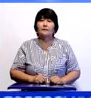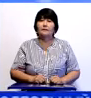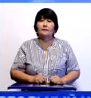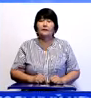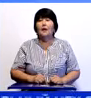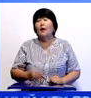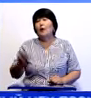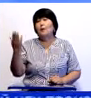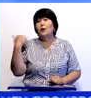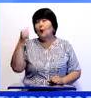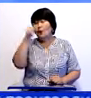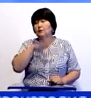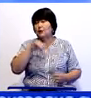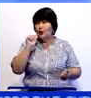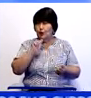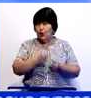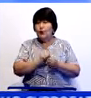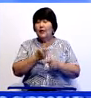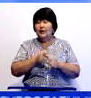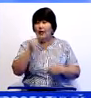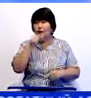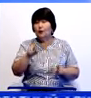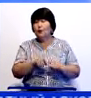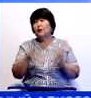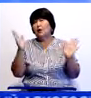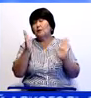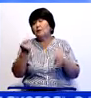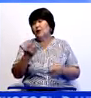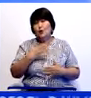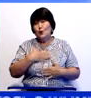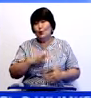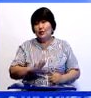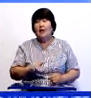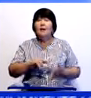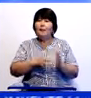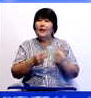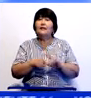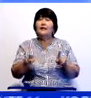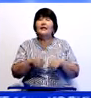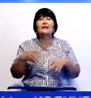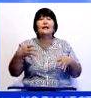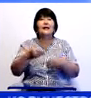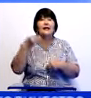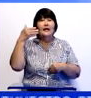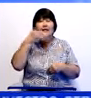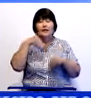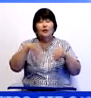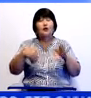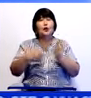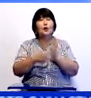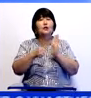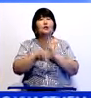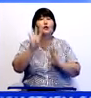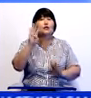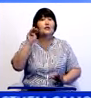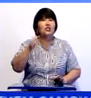прошлый год был засушливым и на этот год прогнозы были неутешительны и планировалось даже сократить рисовый клин до шестидесяти четырех